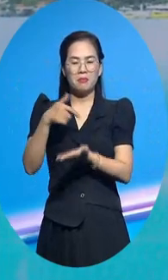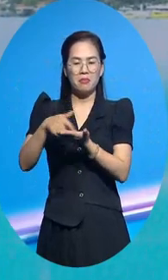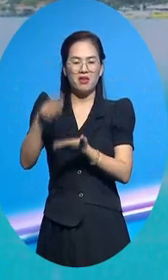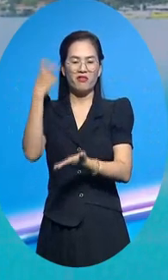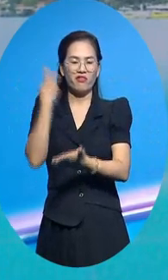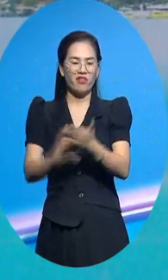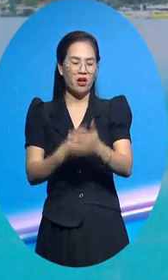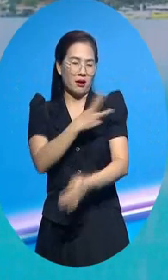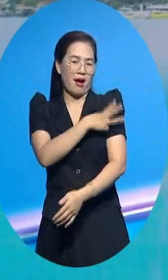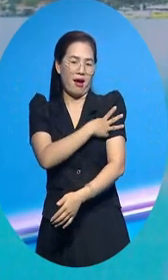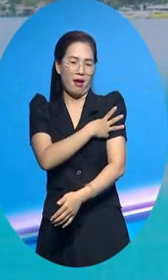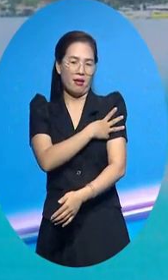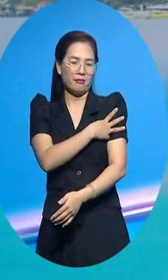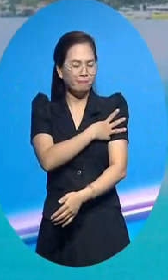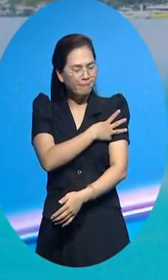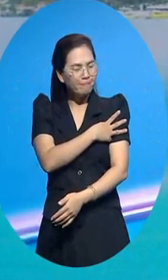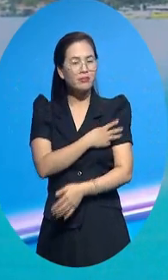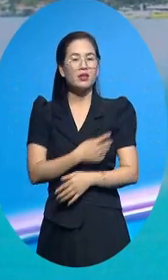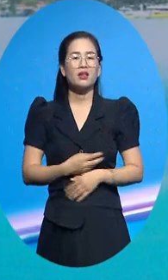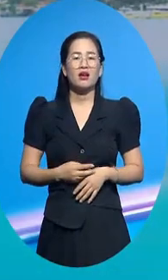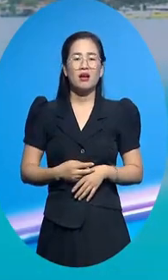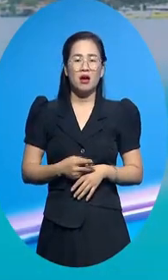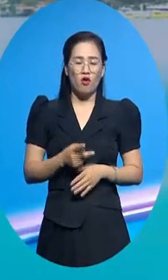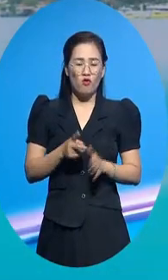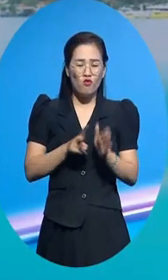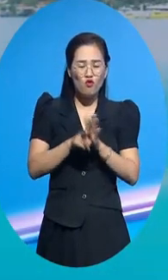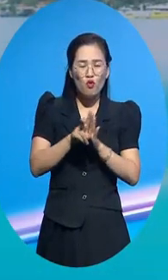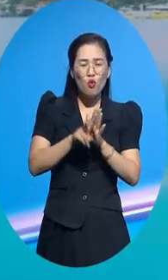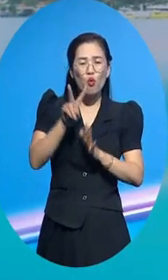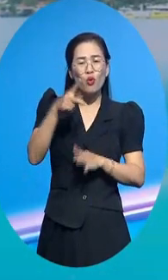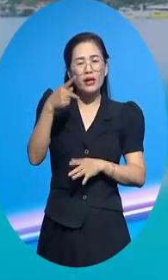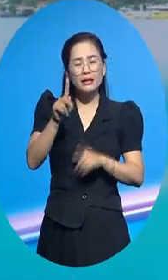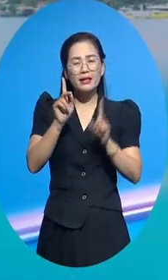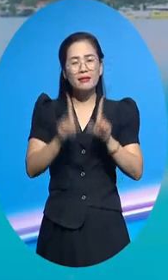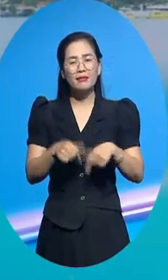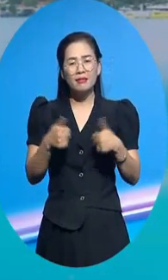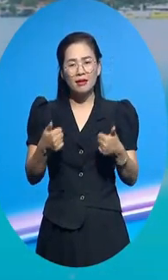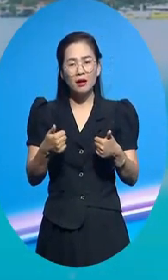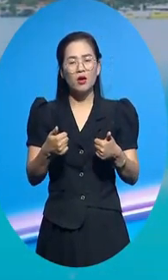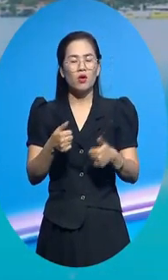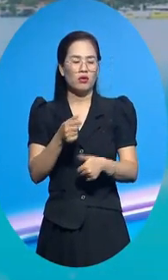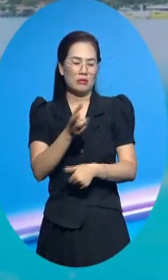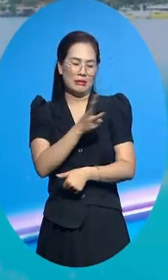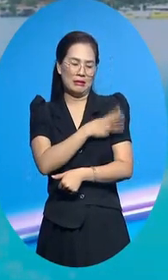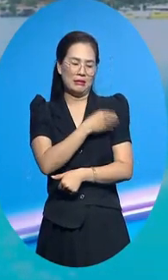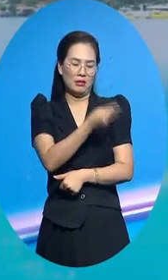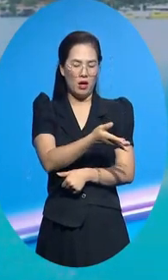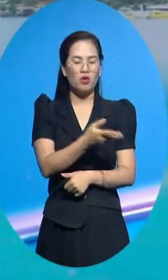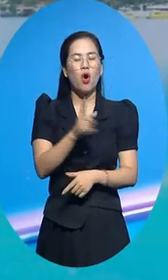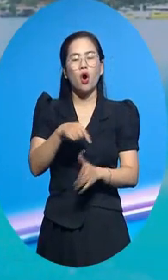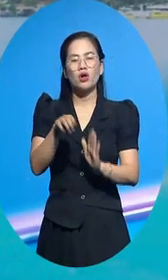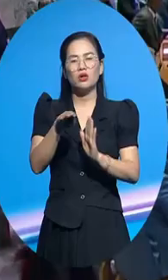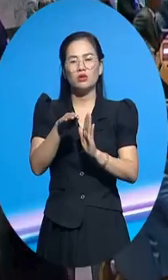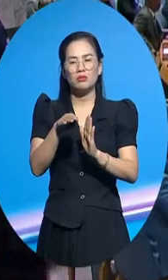mới nhằm vào Nga. Nguồn cung ứng và dòng vũ khí của hai bên trong cuộc xung đột Nga-Ukraine nằm trong chương trình nghị sự.